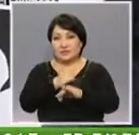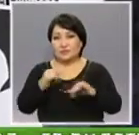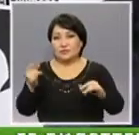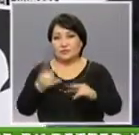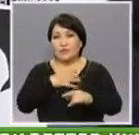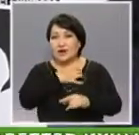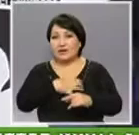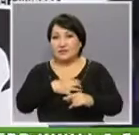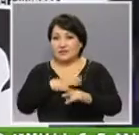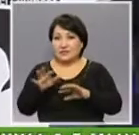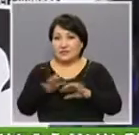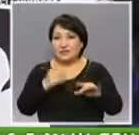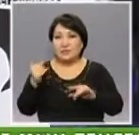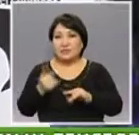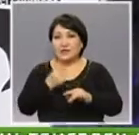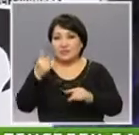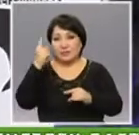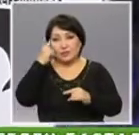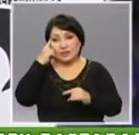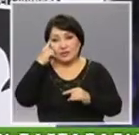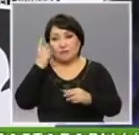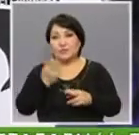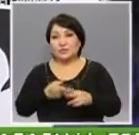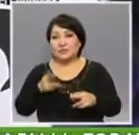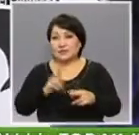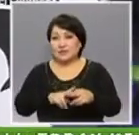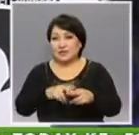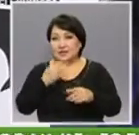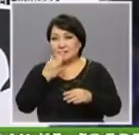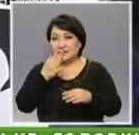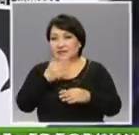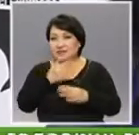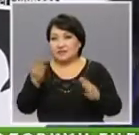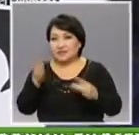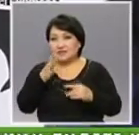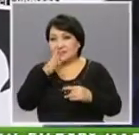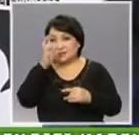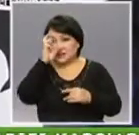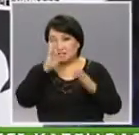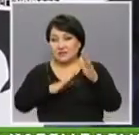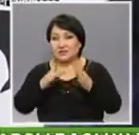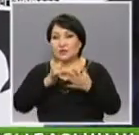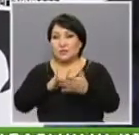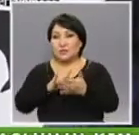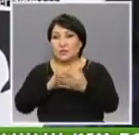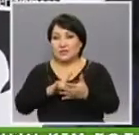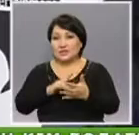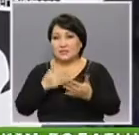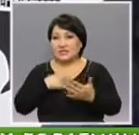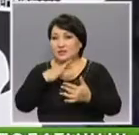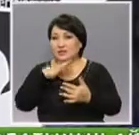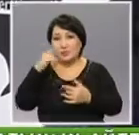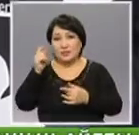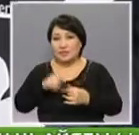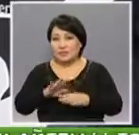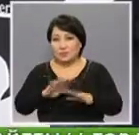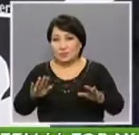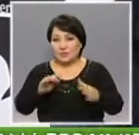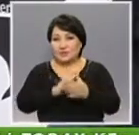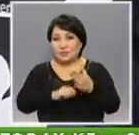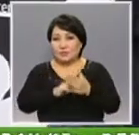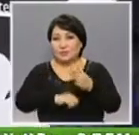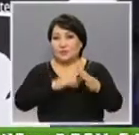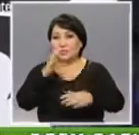бірі деп ойлайым. Өйткені шет елдерінің туристерінің бізге көп келмеуінің себебі